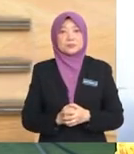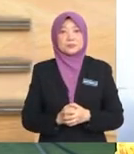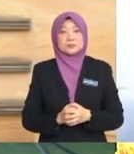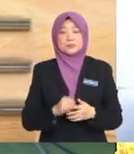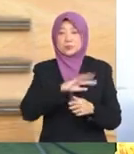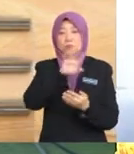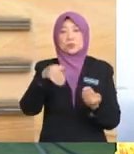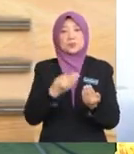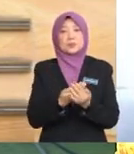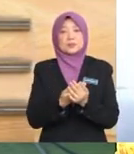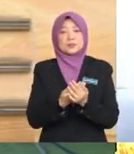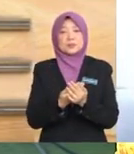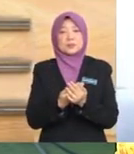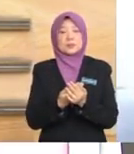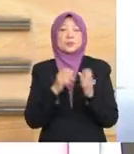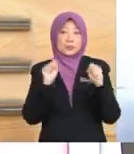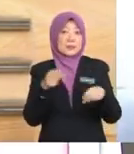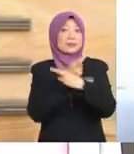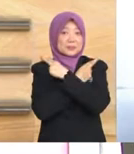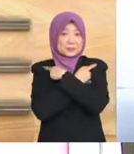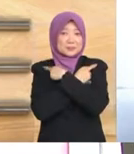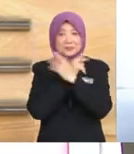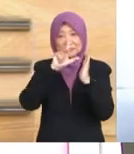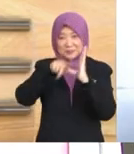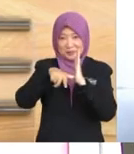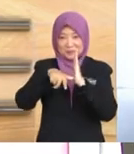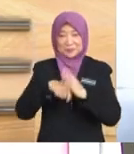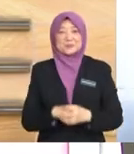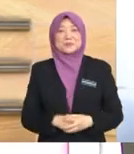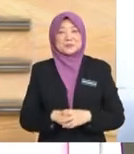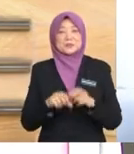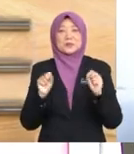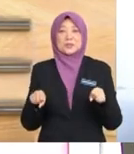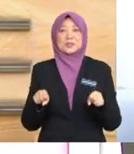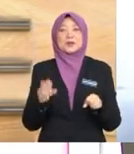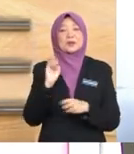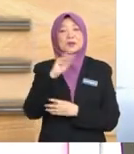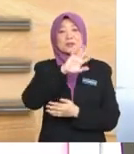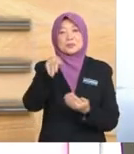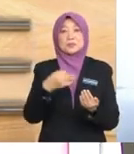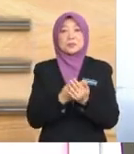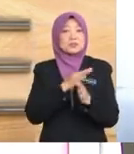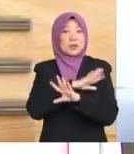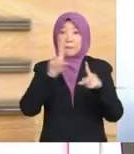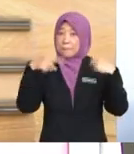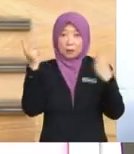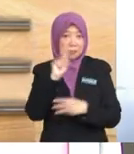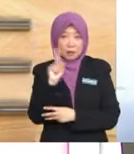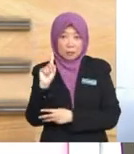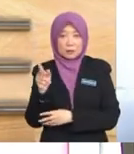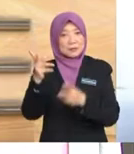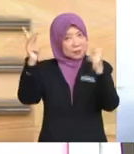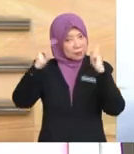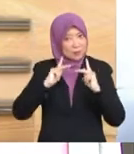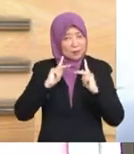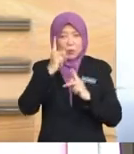ini. Tapi boleh tak kita nak berehat sekejap saja, cikgu? Boleh. Okey, adik-adik jangan ke mana-mana. Kita akan kembali selepas